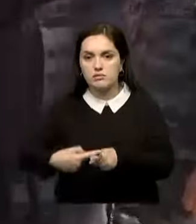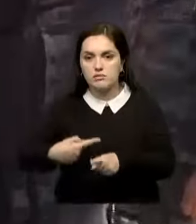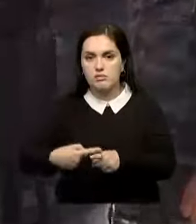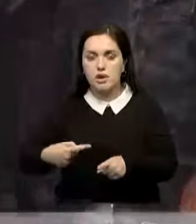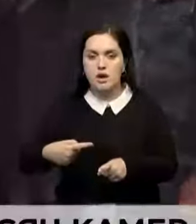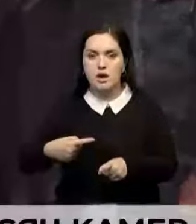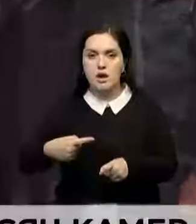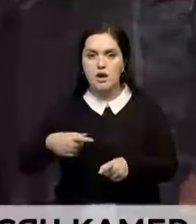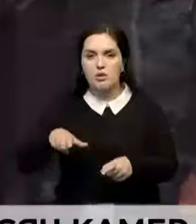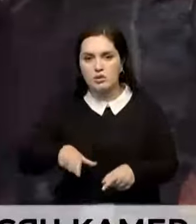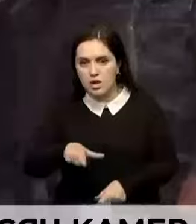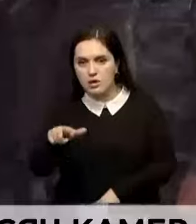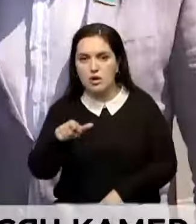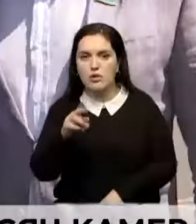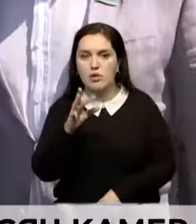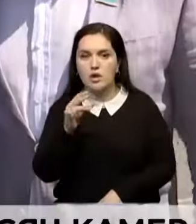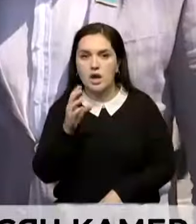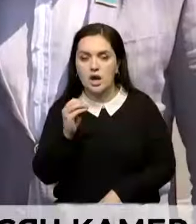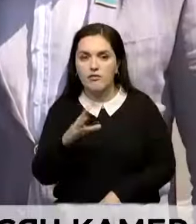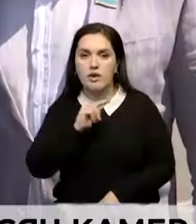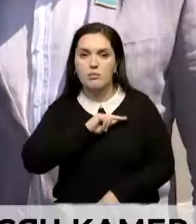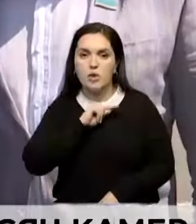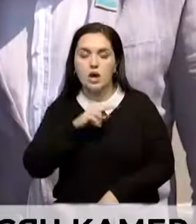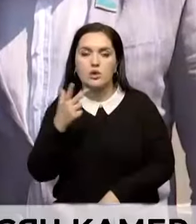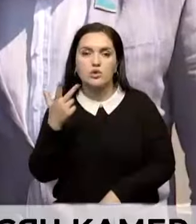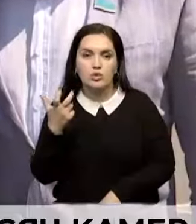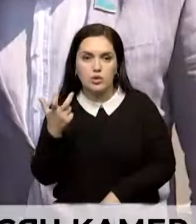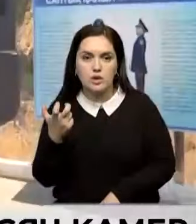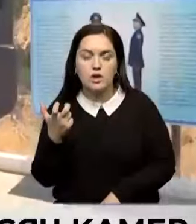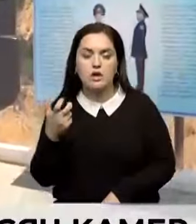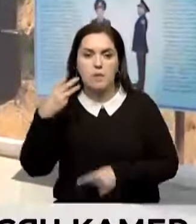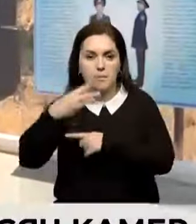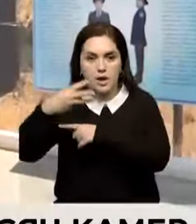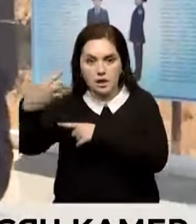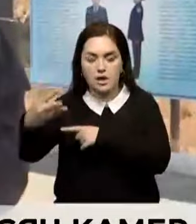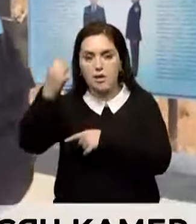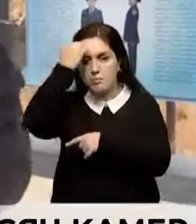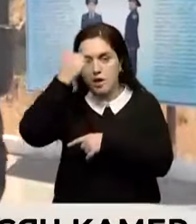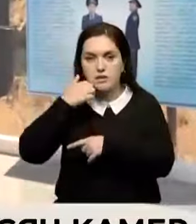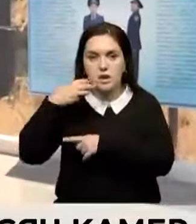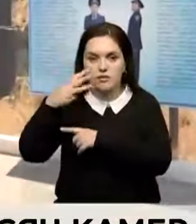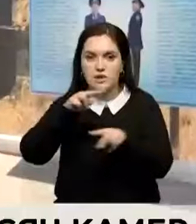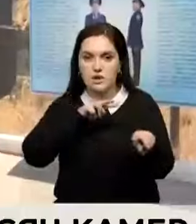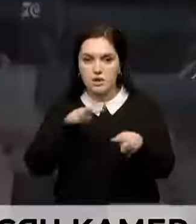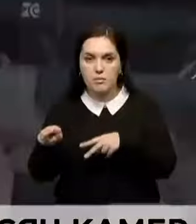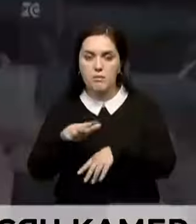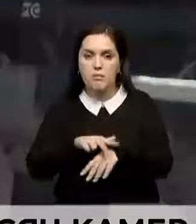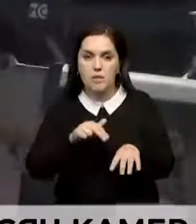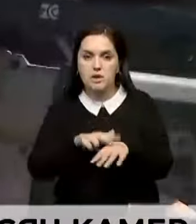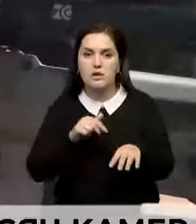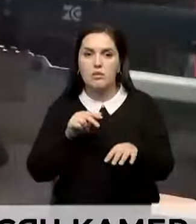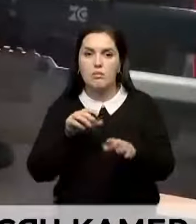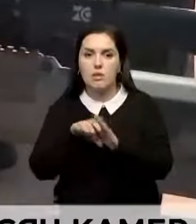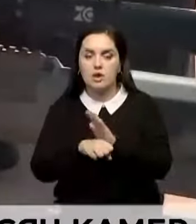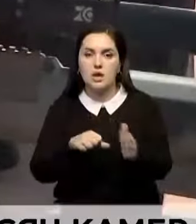самых оживленных участках города Кунаева функционирует больше 300. Благодаря системе видеонаблюдения с начала года полицейским